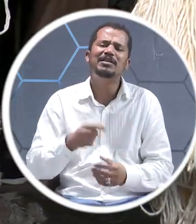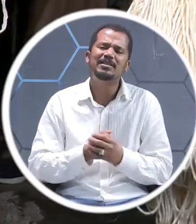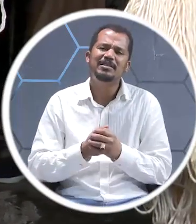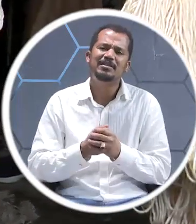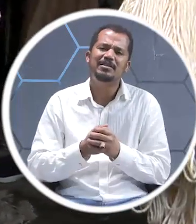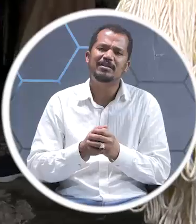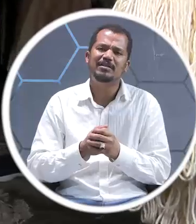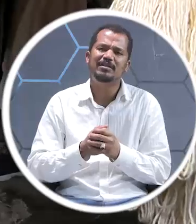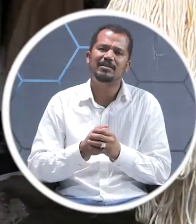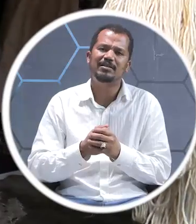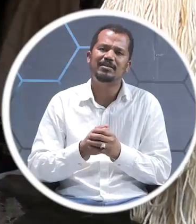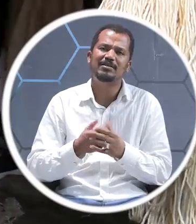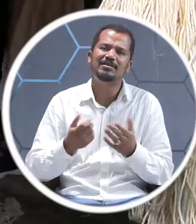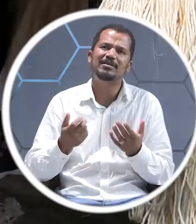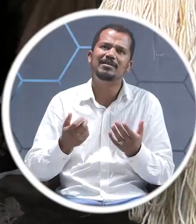የጀመራችሁት